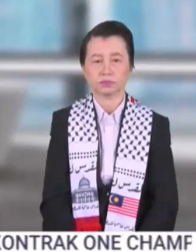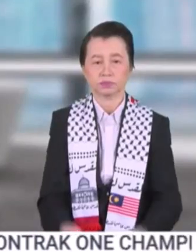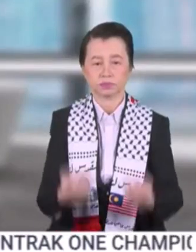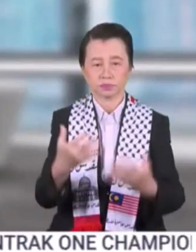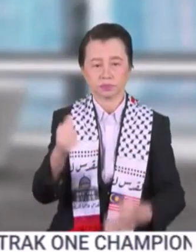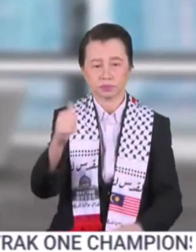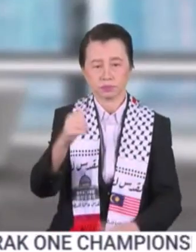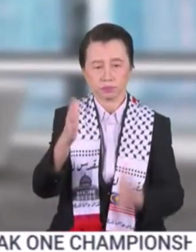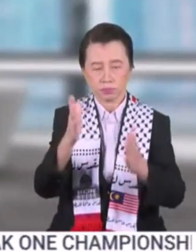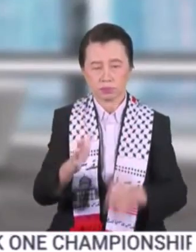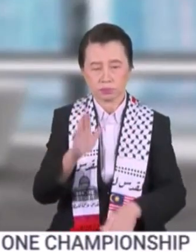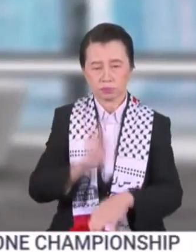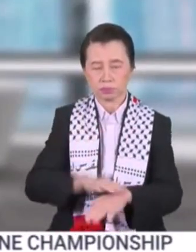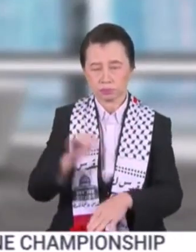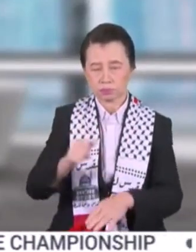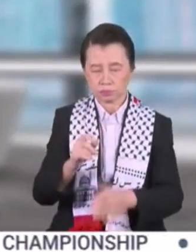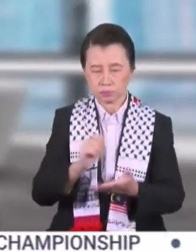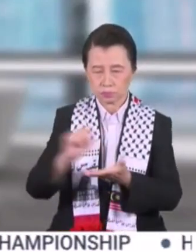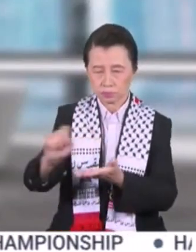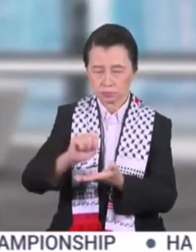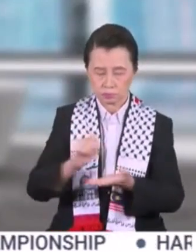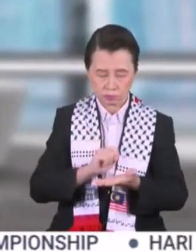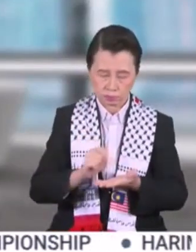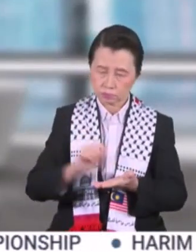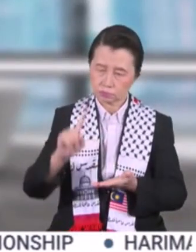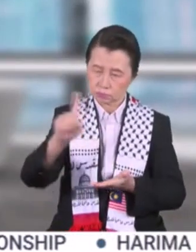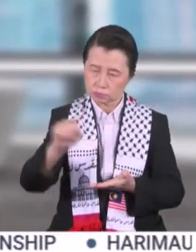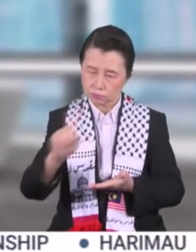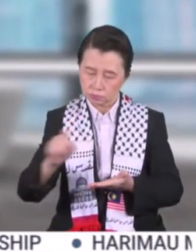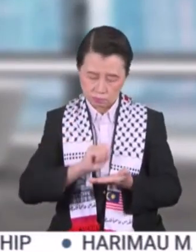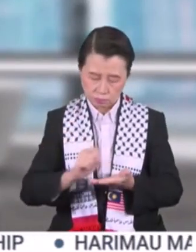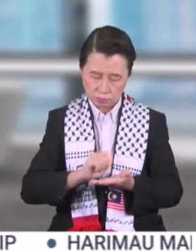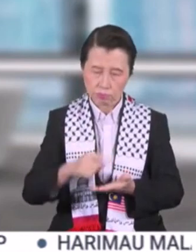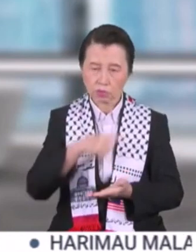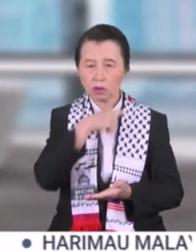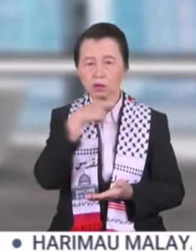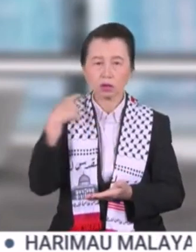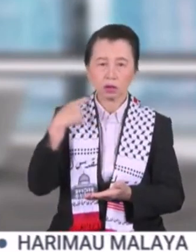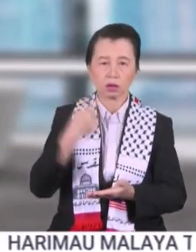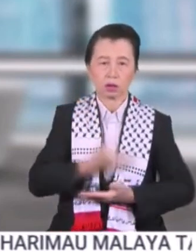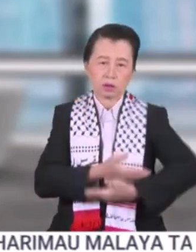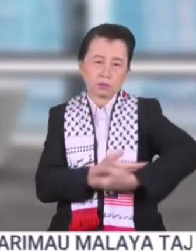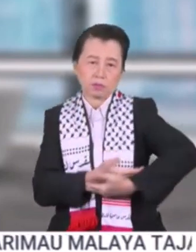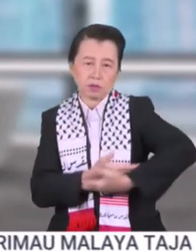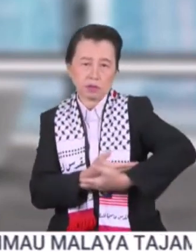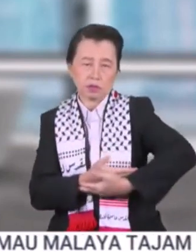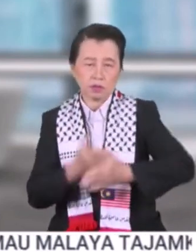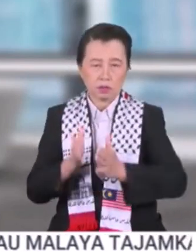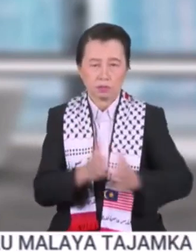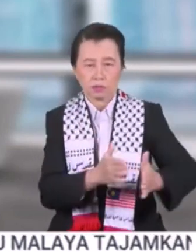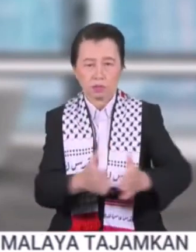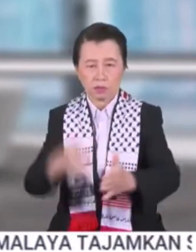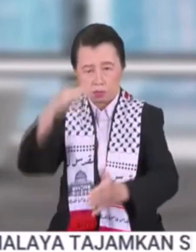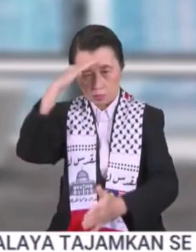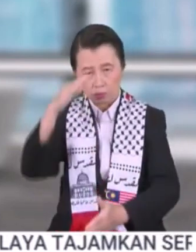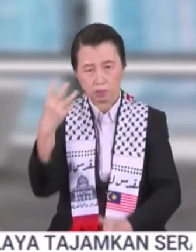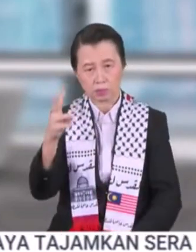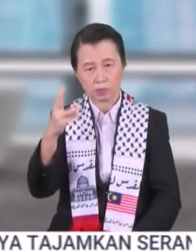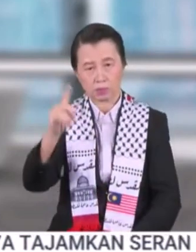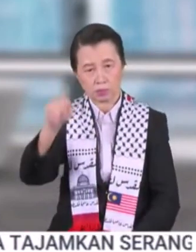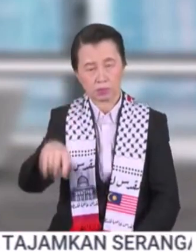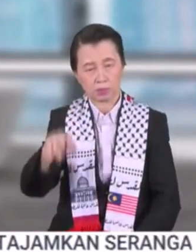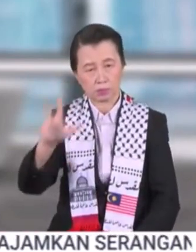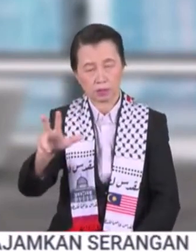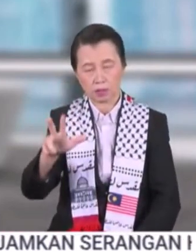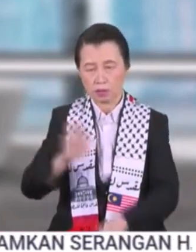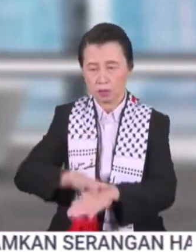Seramai 10 orang saksi telah diambil keterangan bagi membantu siasatan kes Kelar Bayi di Pasir Gudang pada 16 Mac lalu.